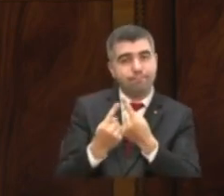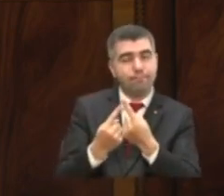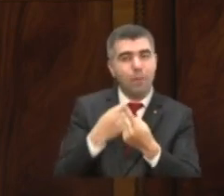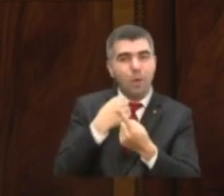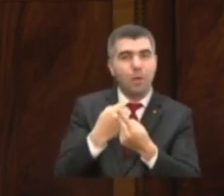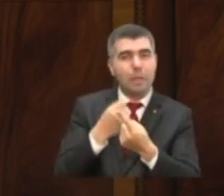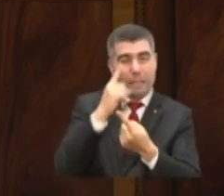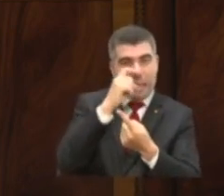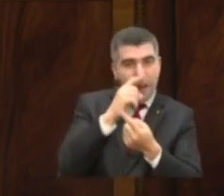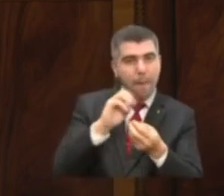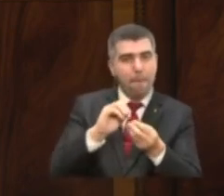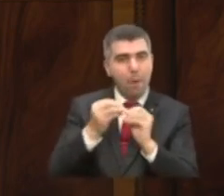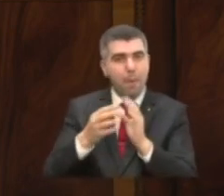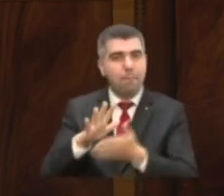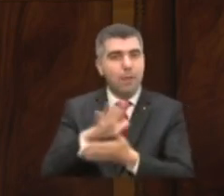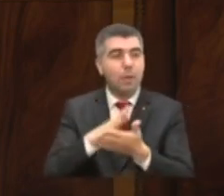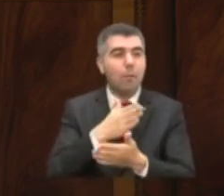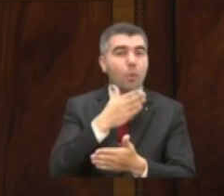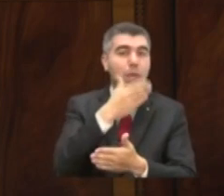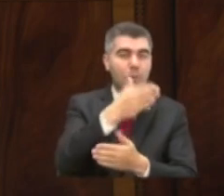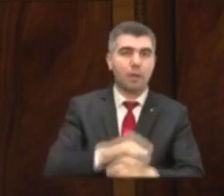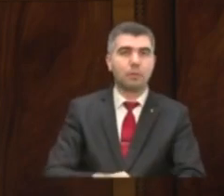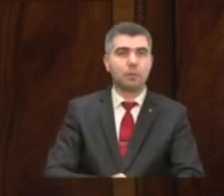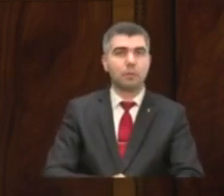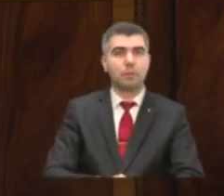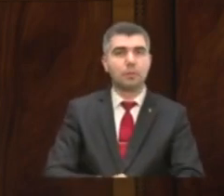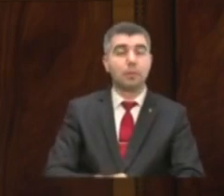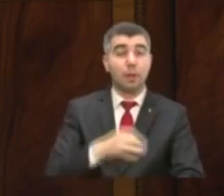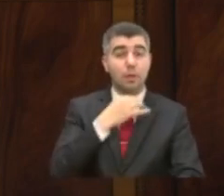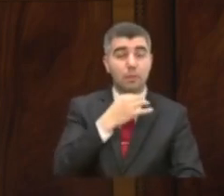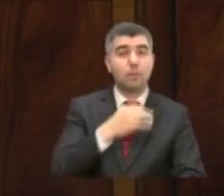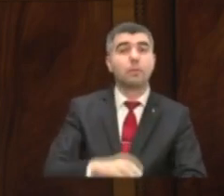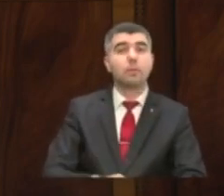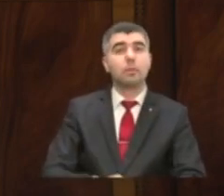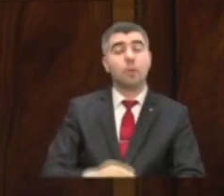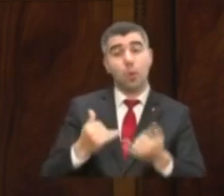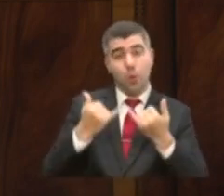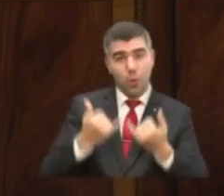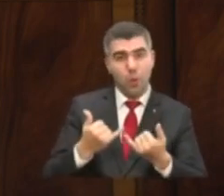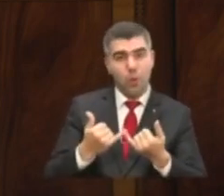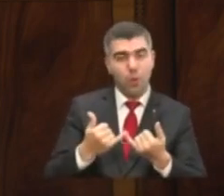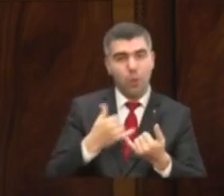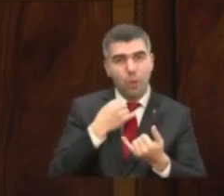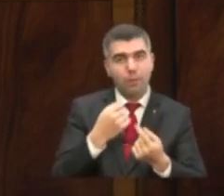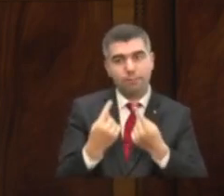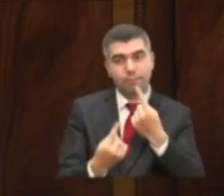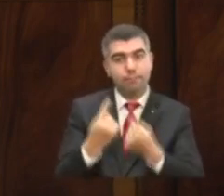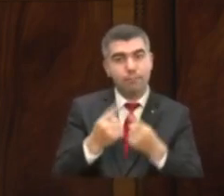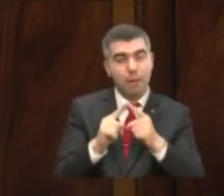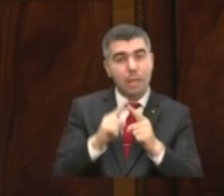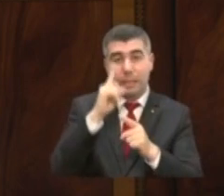الأمني والاجتماعي. وسوف لن نبالغ إذا ما قلنا بأن هناك اليوم مؤشرات حالة الاحتقان